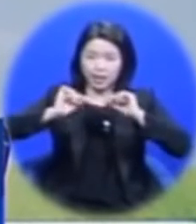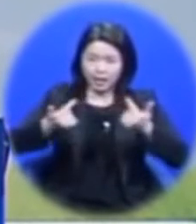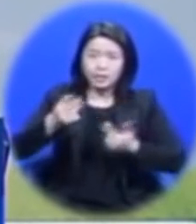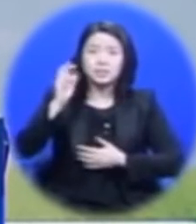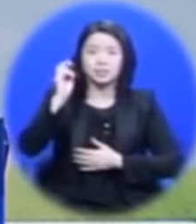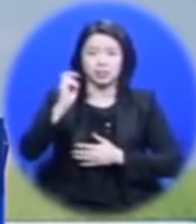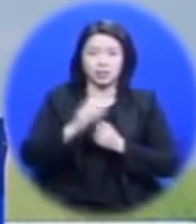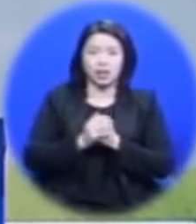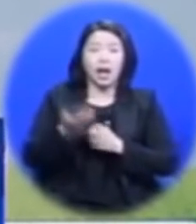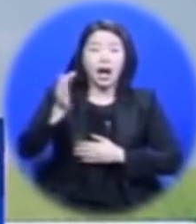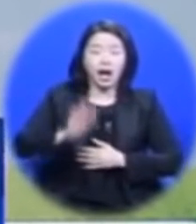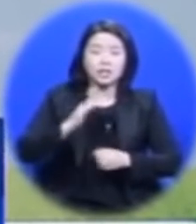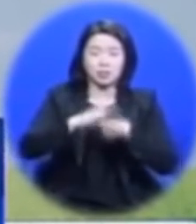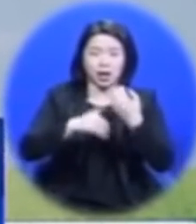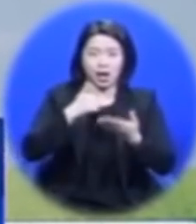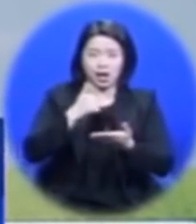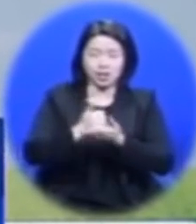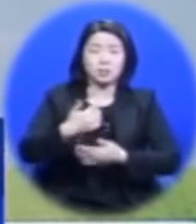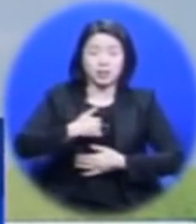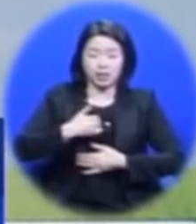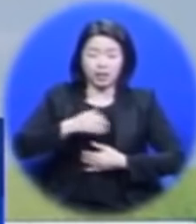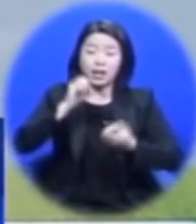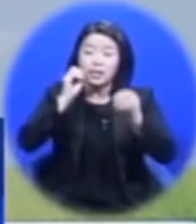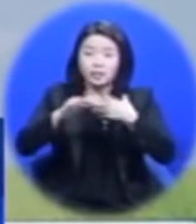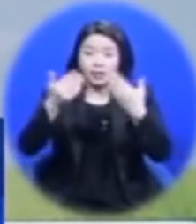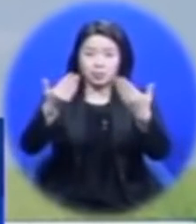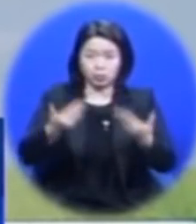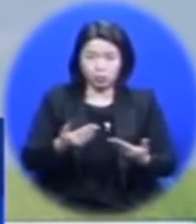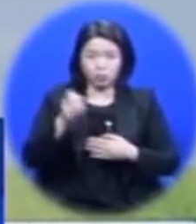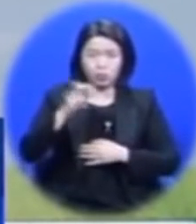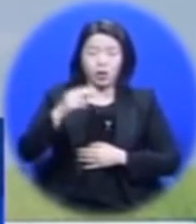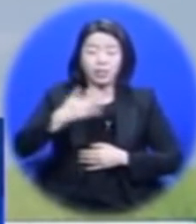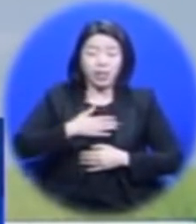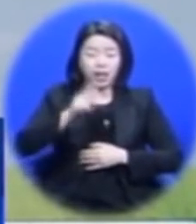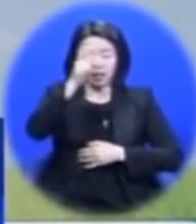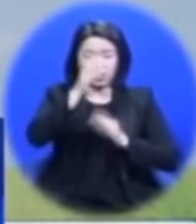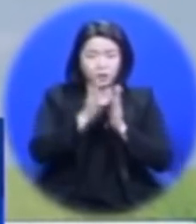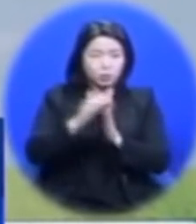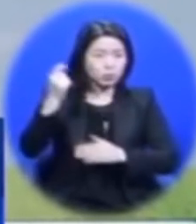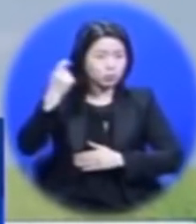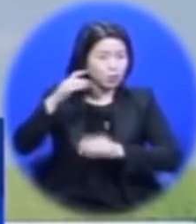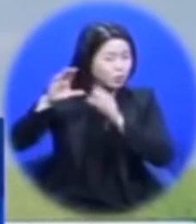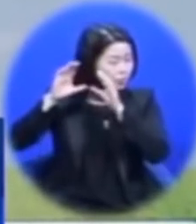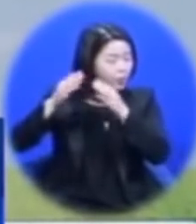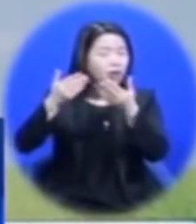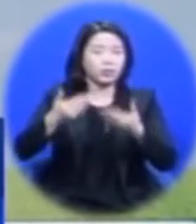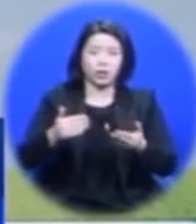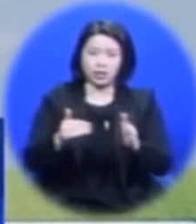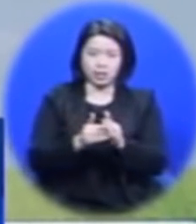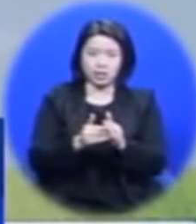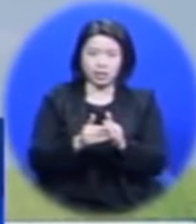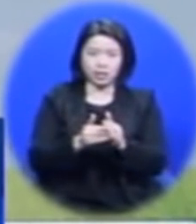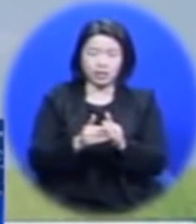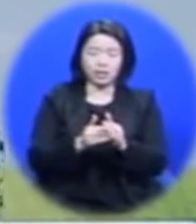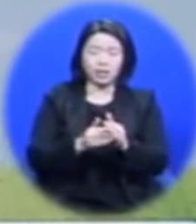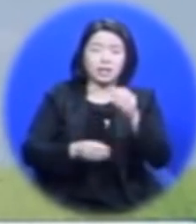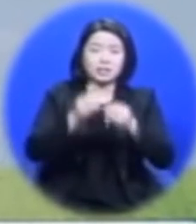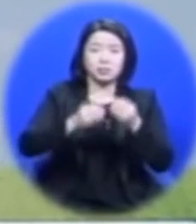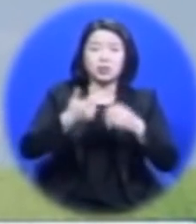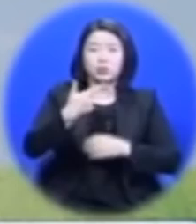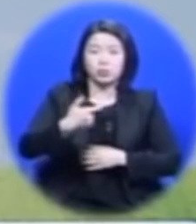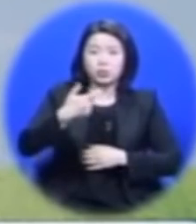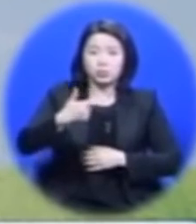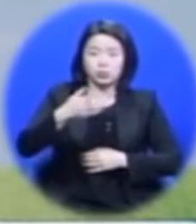것이다. 그러나 하나님은 나에게 응답하여 주시고 나의 기도 소리에 귀를 기울여 주셨다. 시편